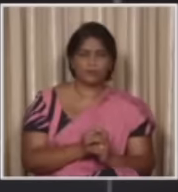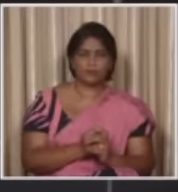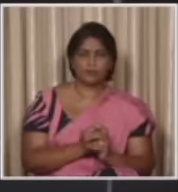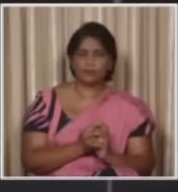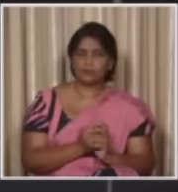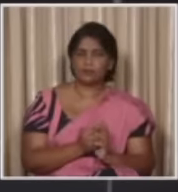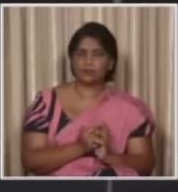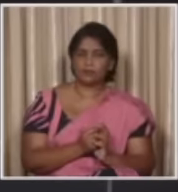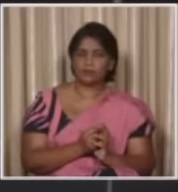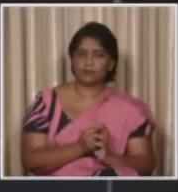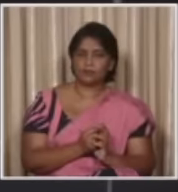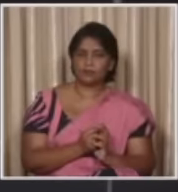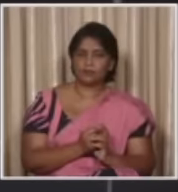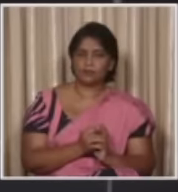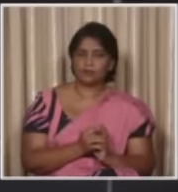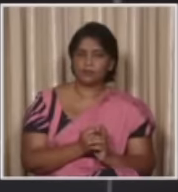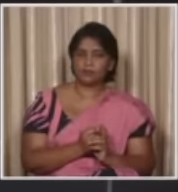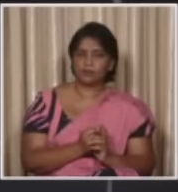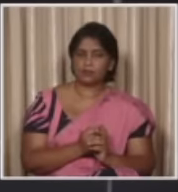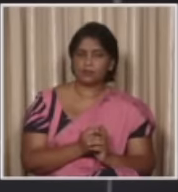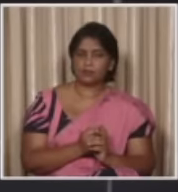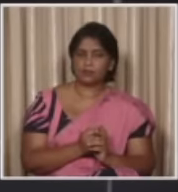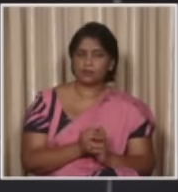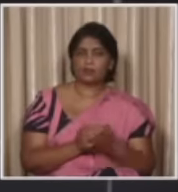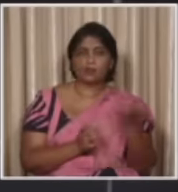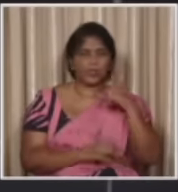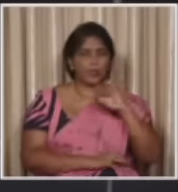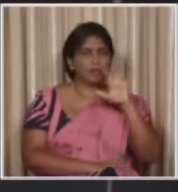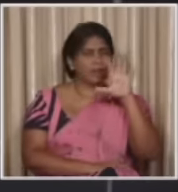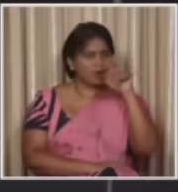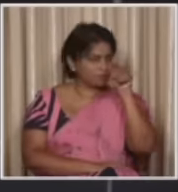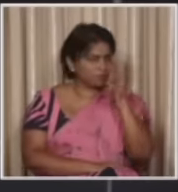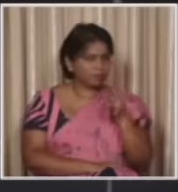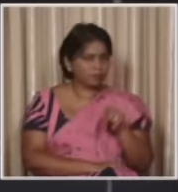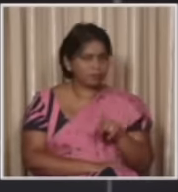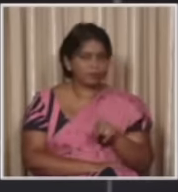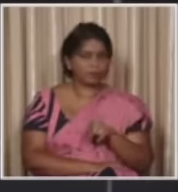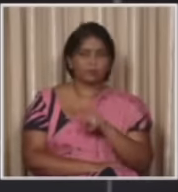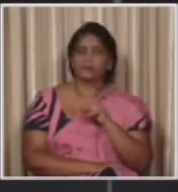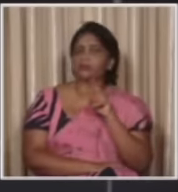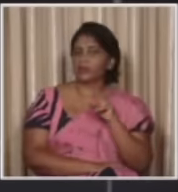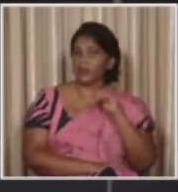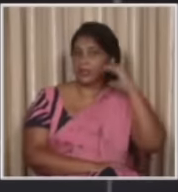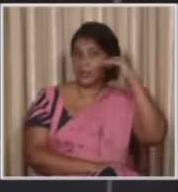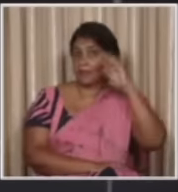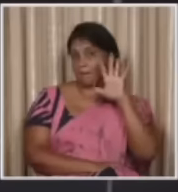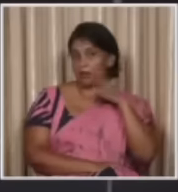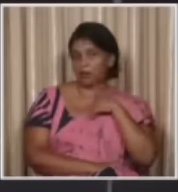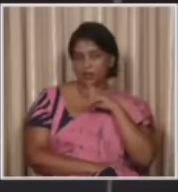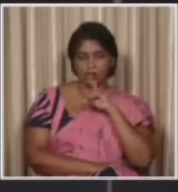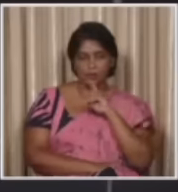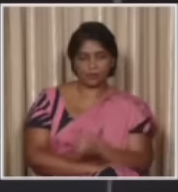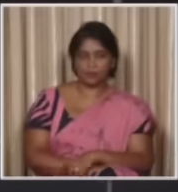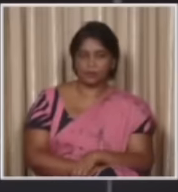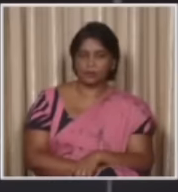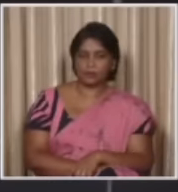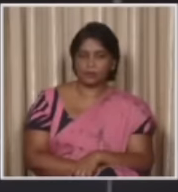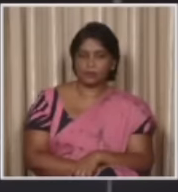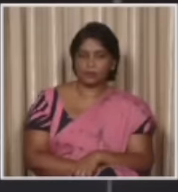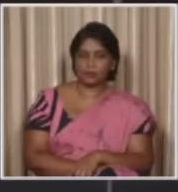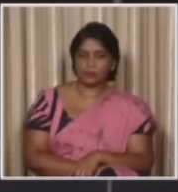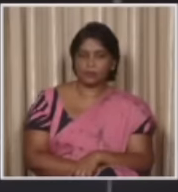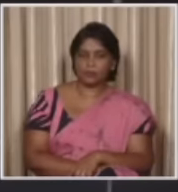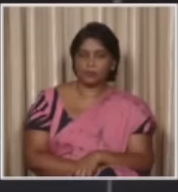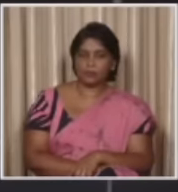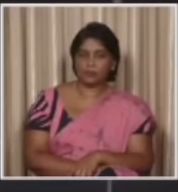Palaveniyam. Ilangata api gamu tava pahe vaganti kohada thiyenne kiyala. Oya iyan ne paha man kiyuwe. Ilangata